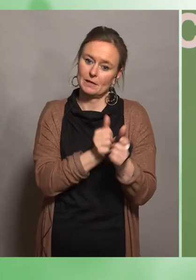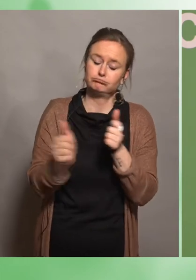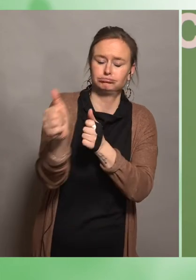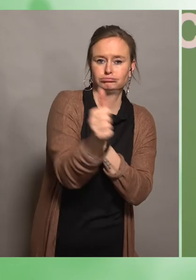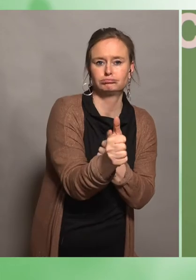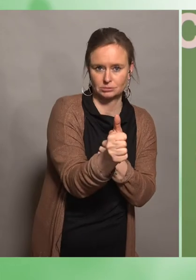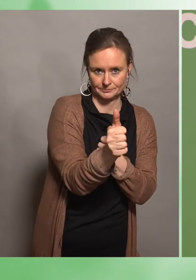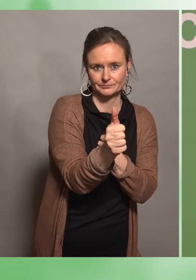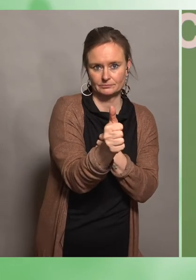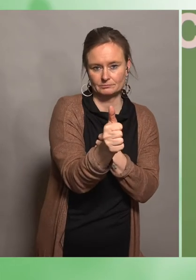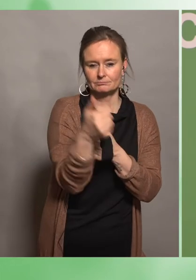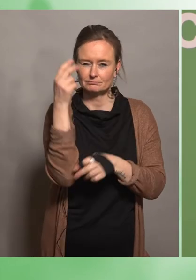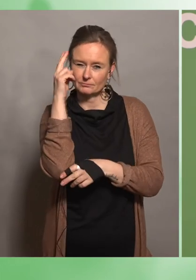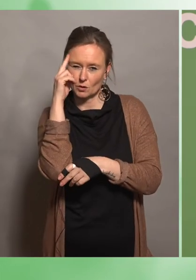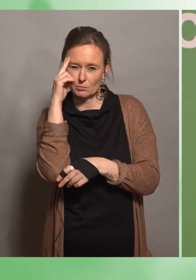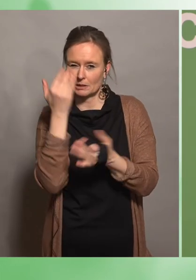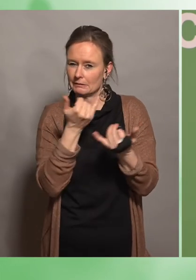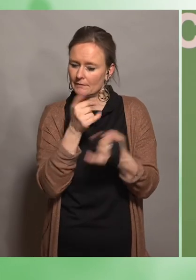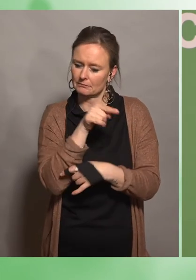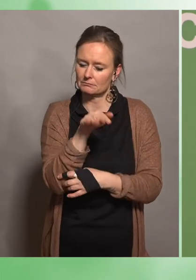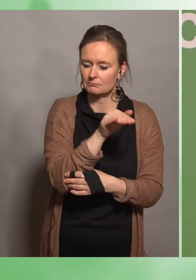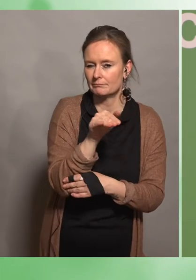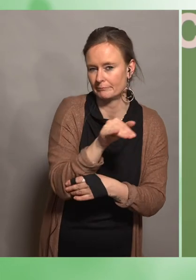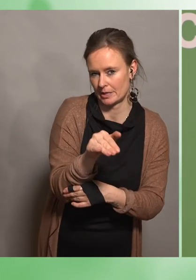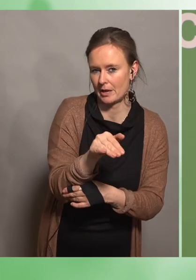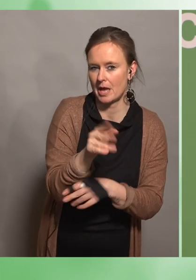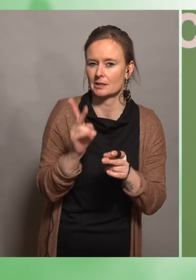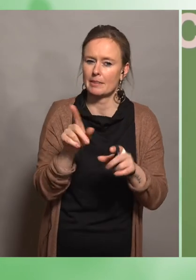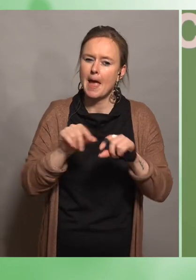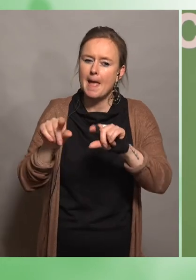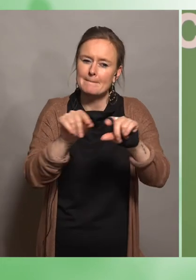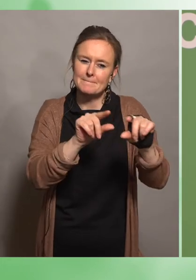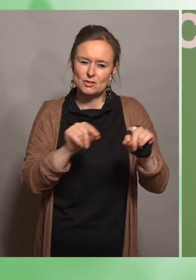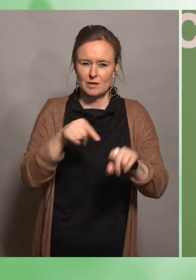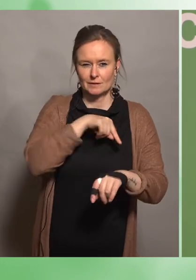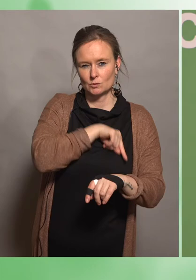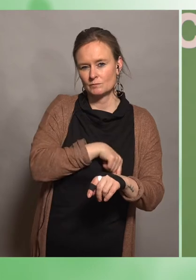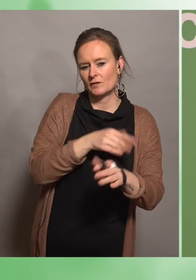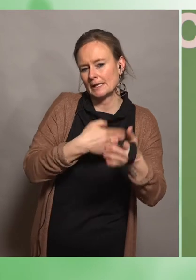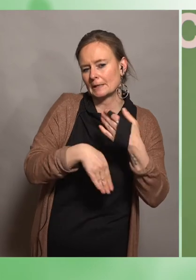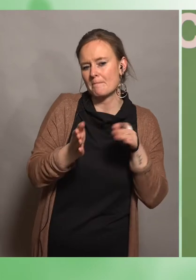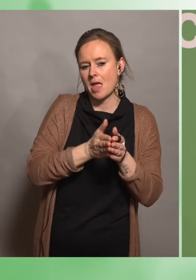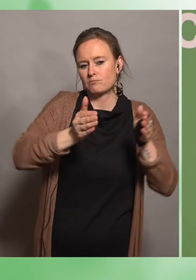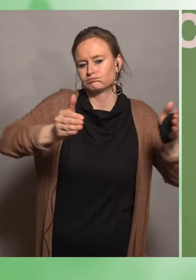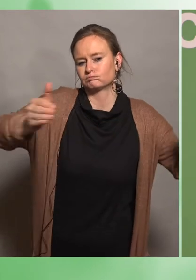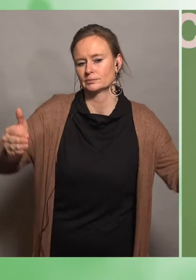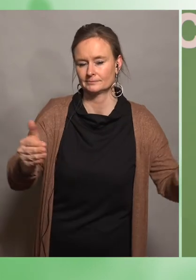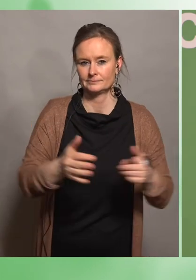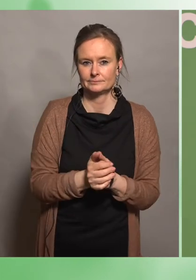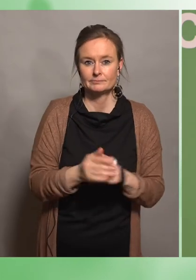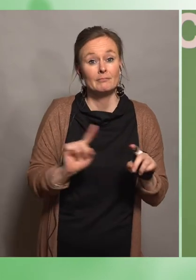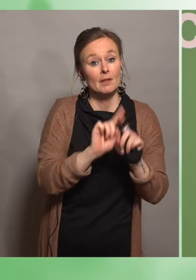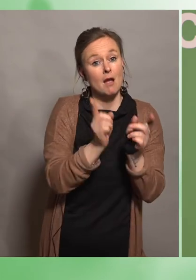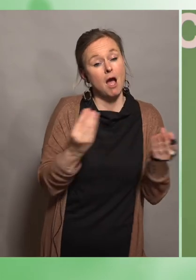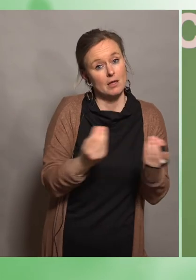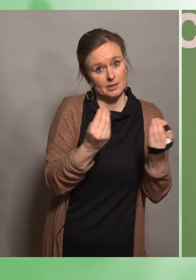uns, vielleicht kann man in dem Bereich eine Beschäftigungspflicht ein bisschen ausweiten. Die andere Sache ist, wie es die Frau Tröstl